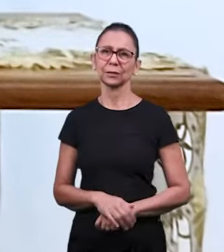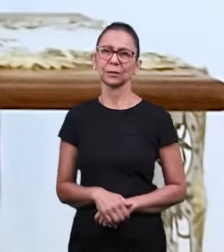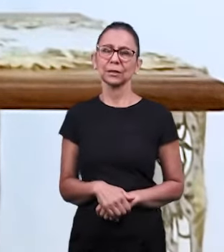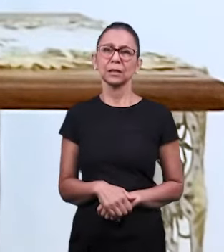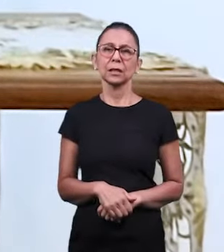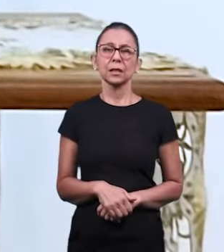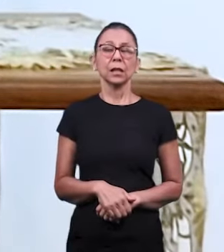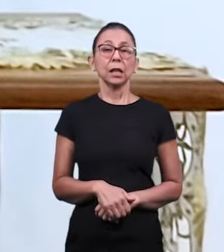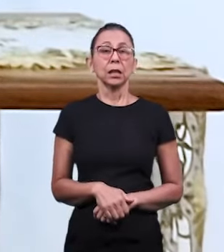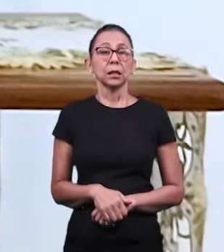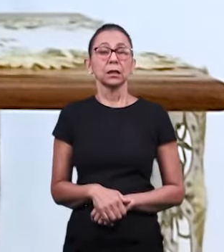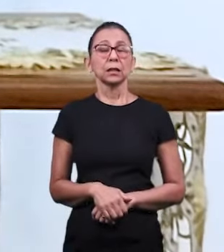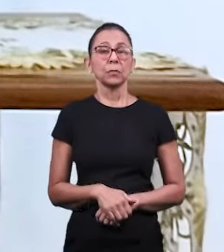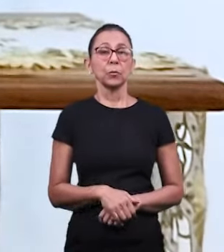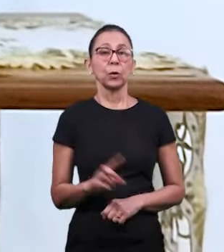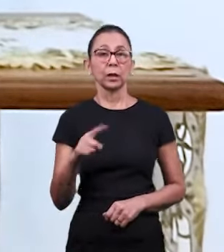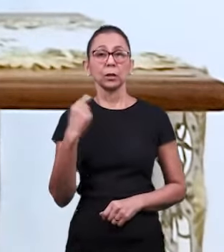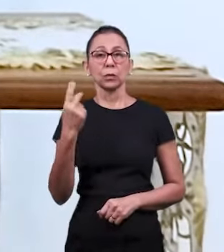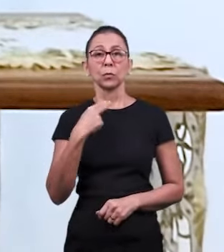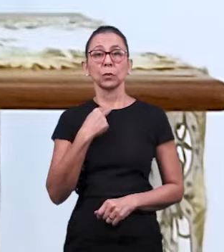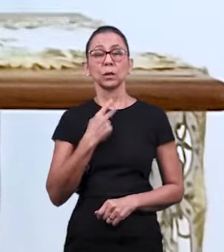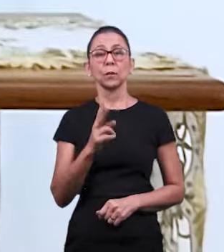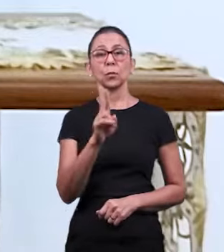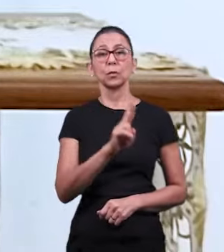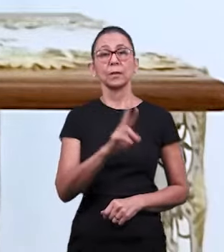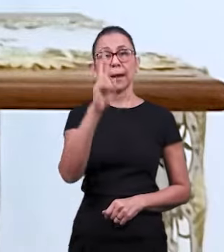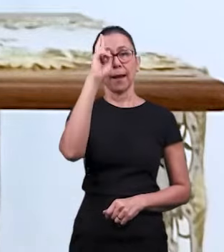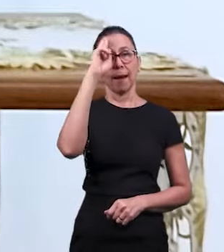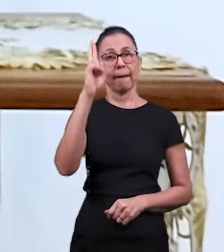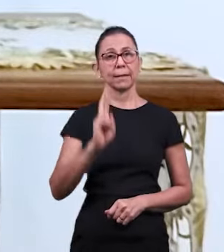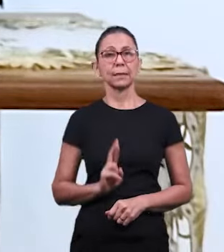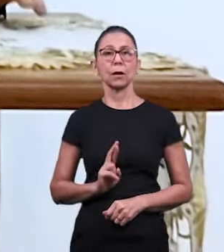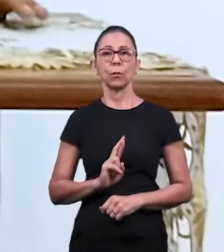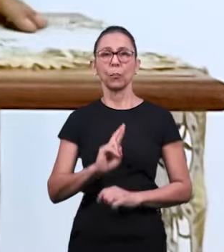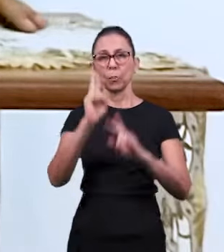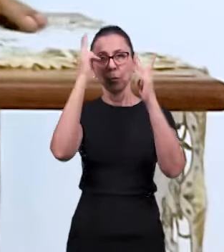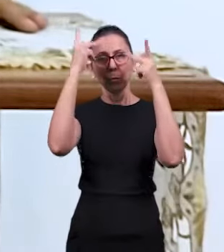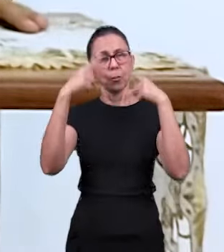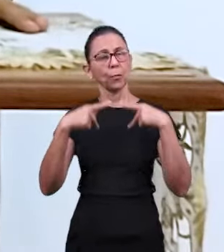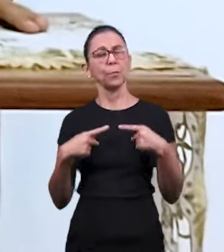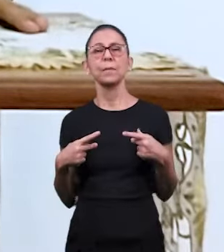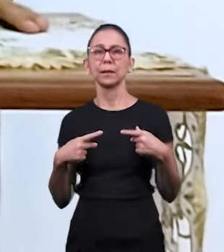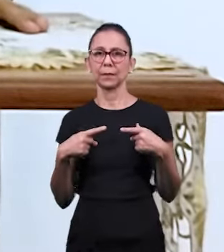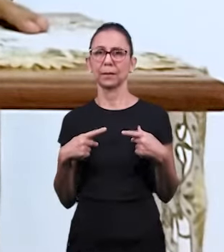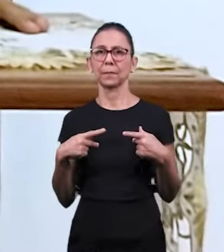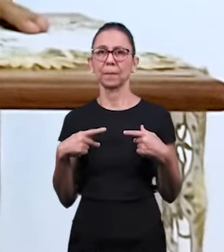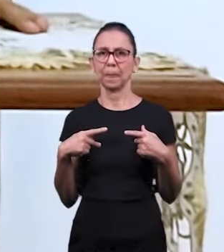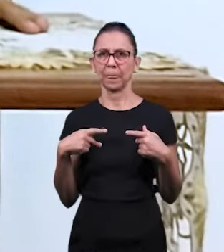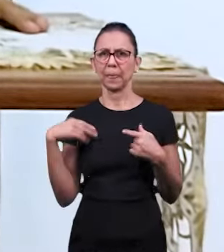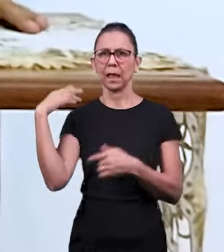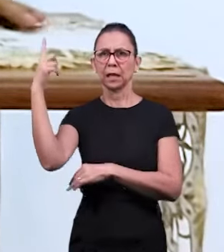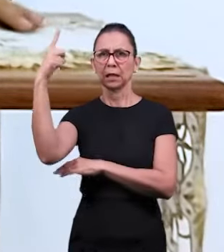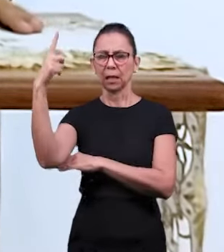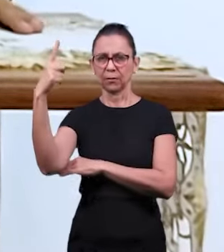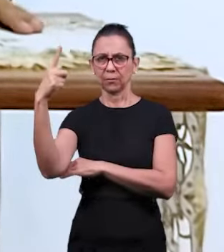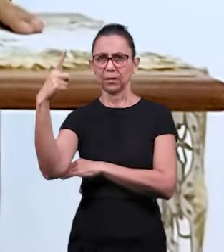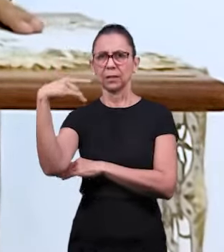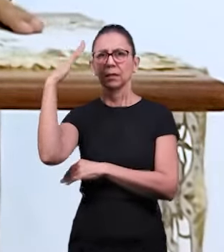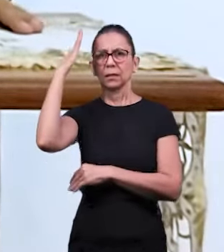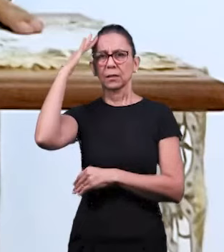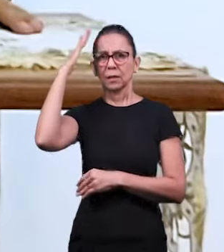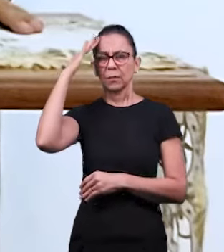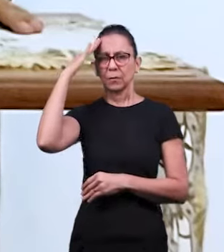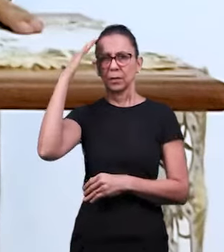оружие, воинствование ваше, они не плотские. Давид знал, что сила его не в